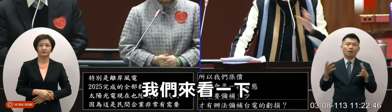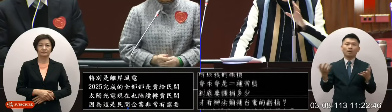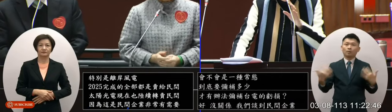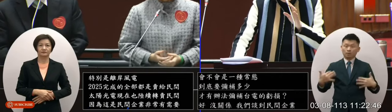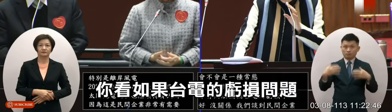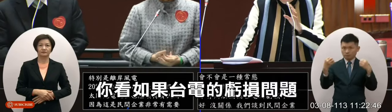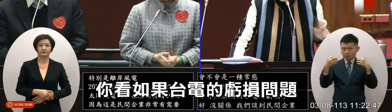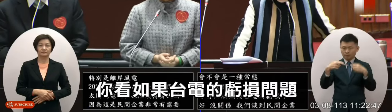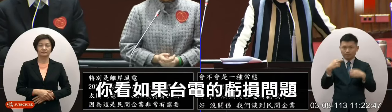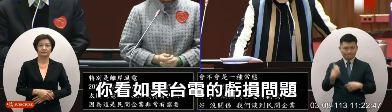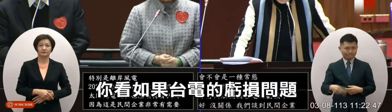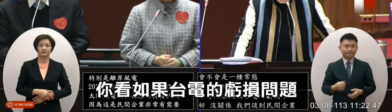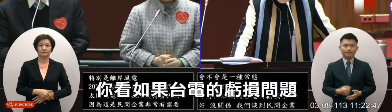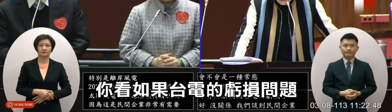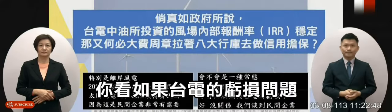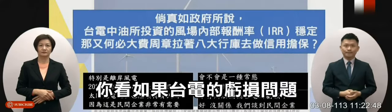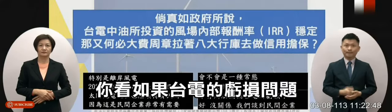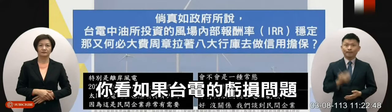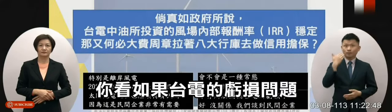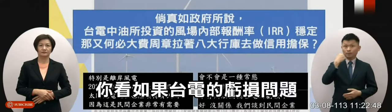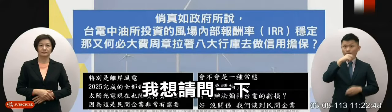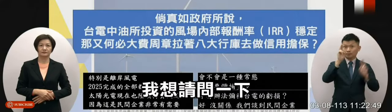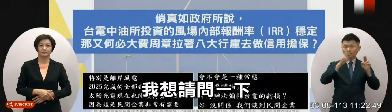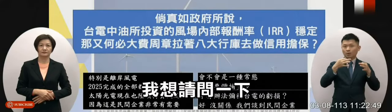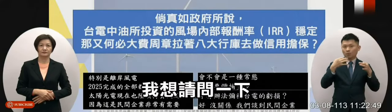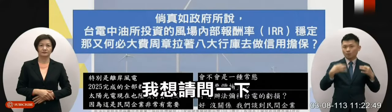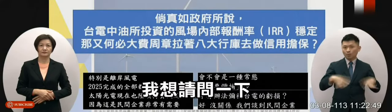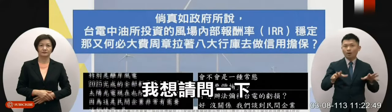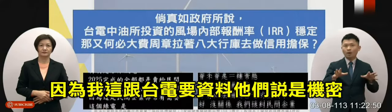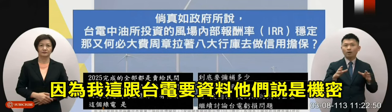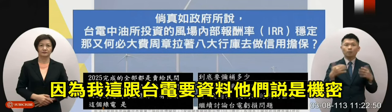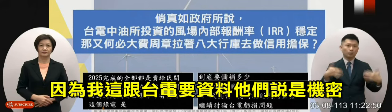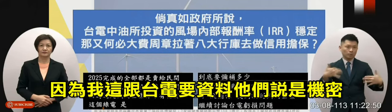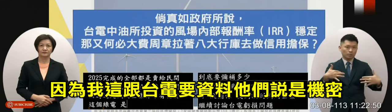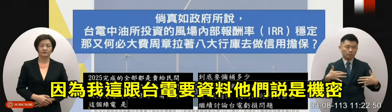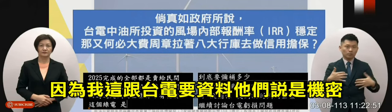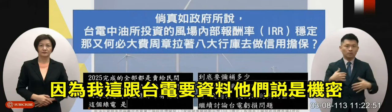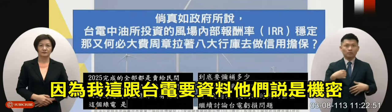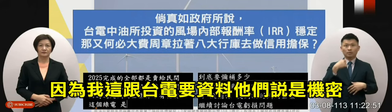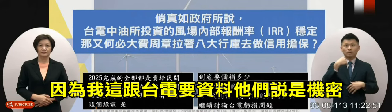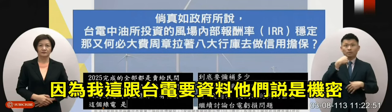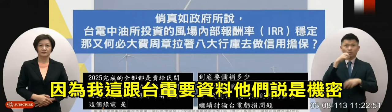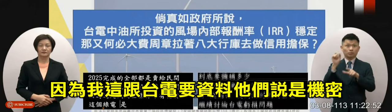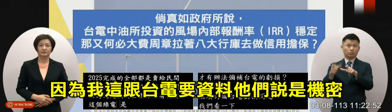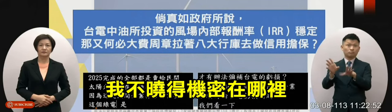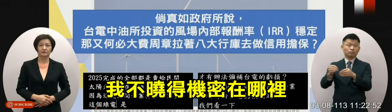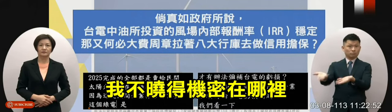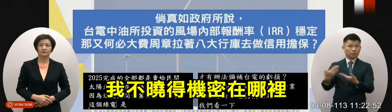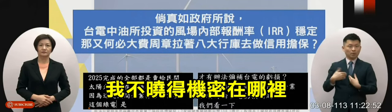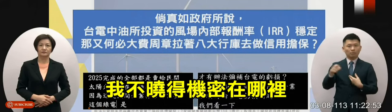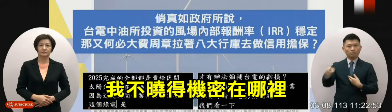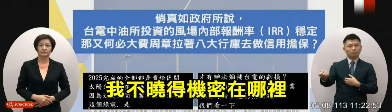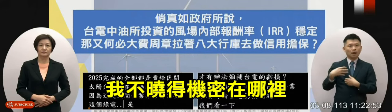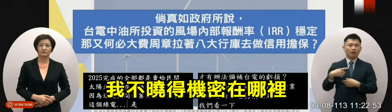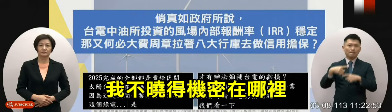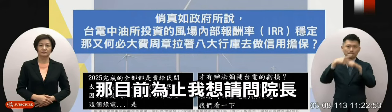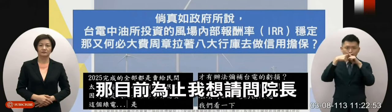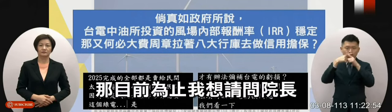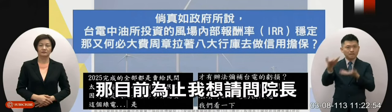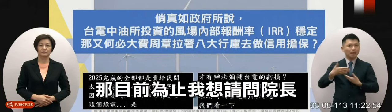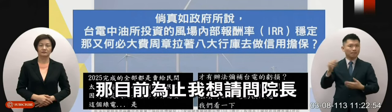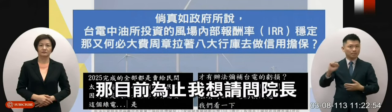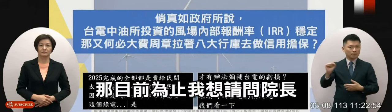下，你看，如果台电的亏损问题，我想请问一下，因为我这跟台电要资料，他们说这是机密，我不晓得机密在哪里哦。